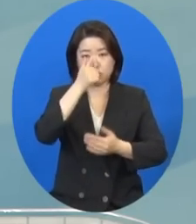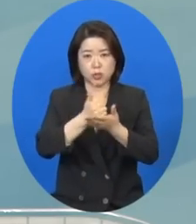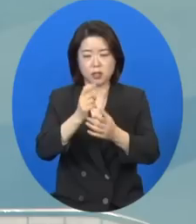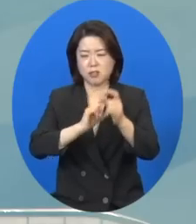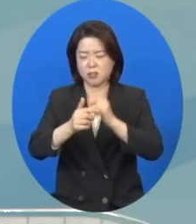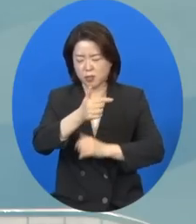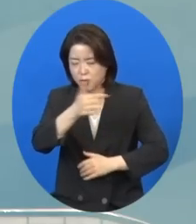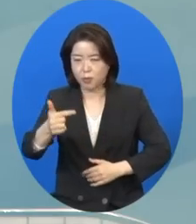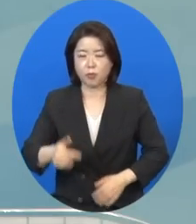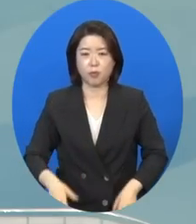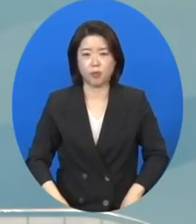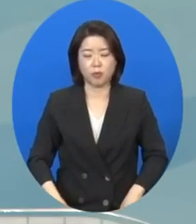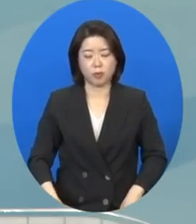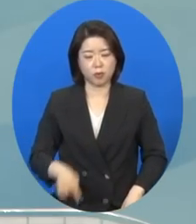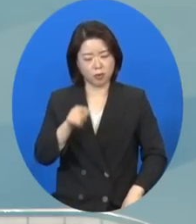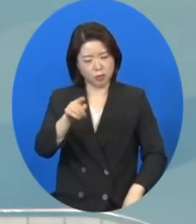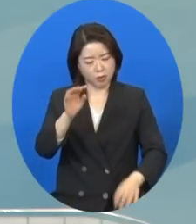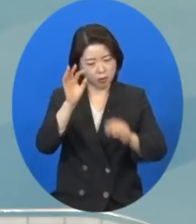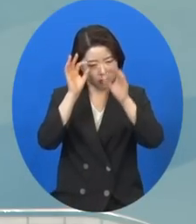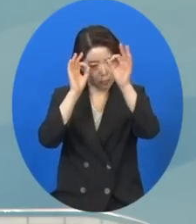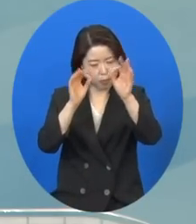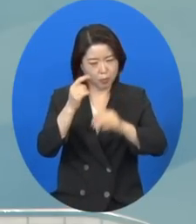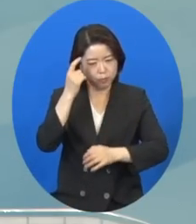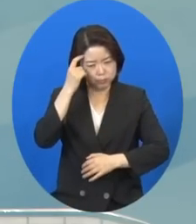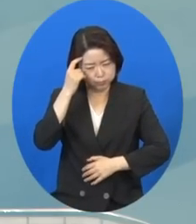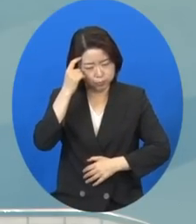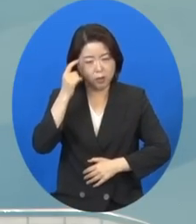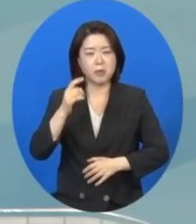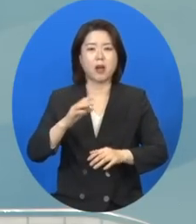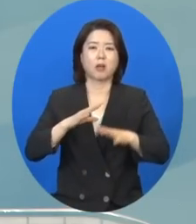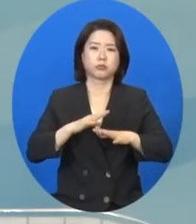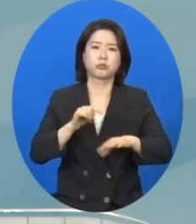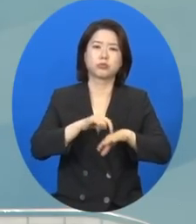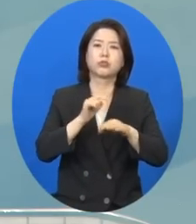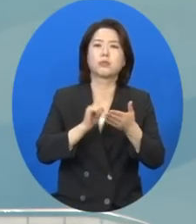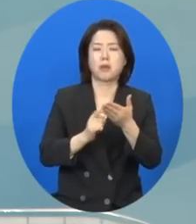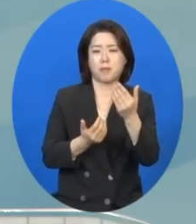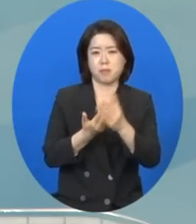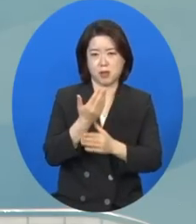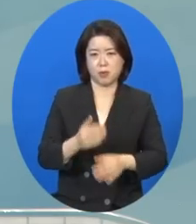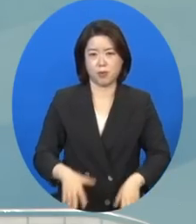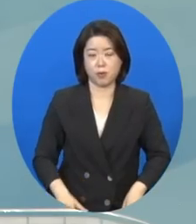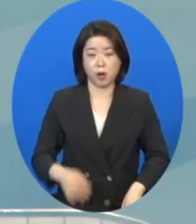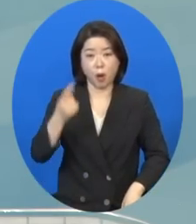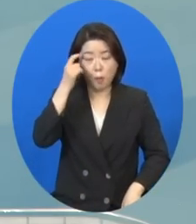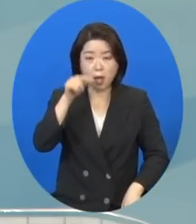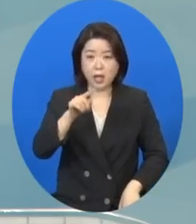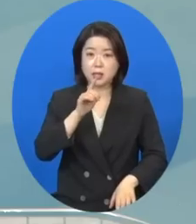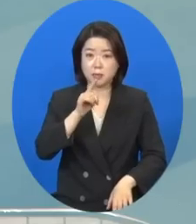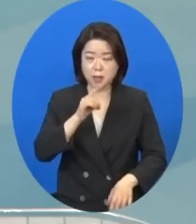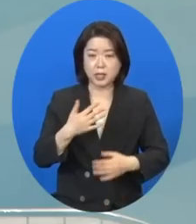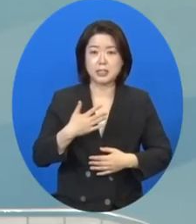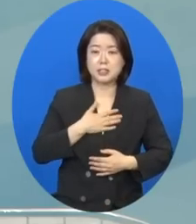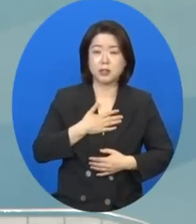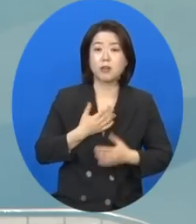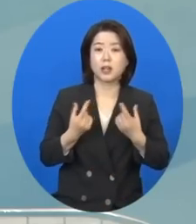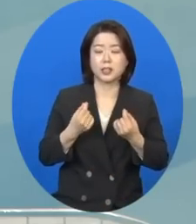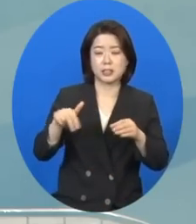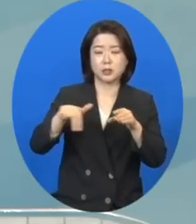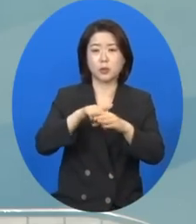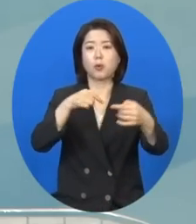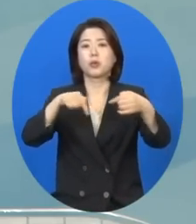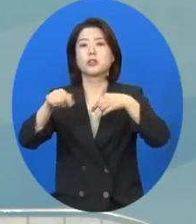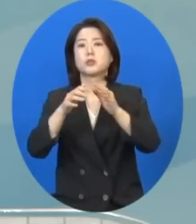말씀을 묵상하는데 참 두려운 마음이 들었어요 왜냐하면이 말씀은 저와 같은 종교